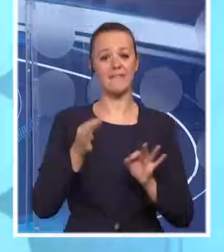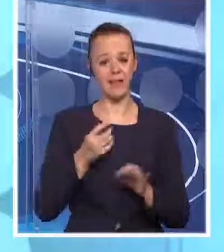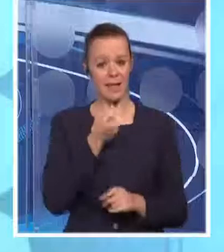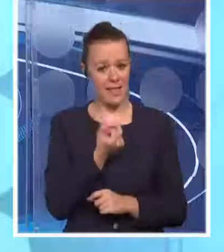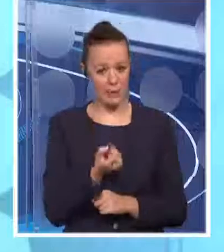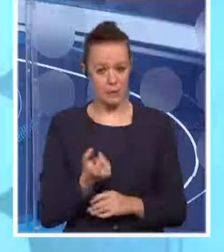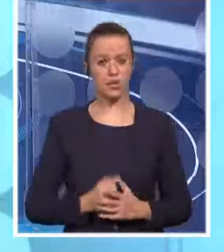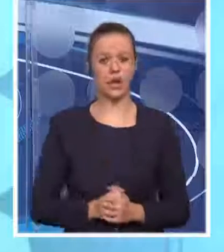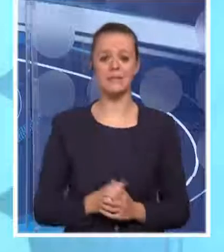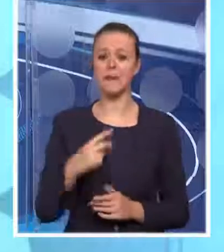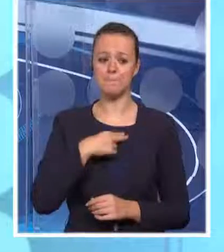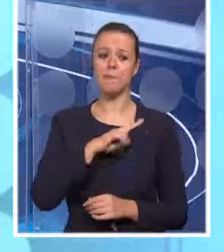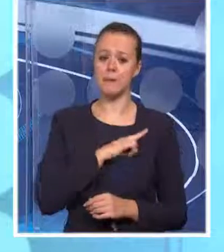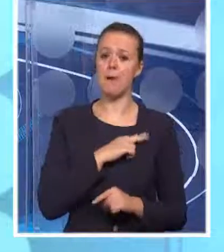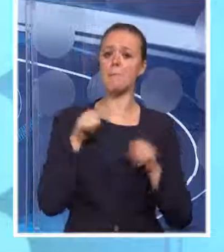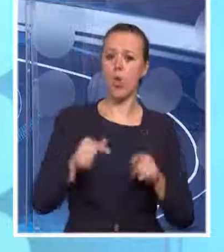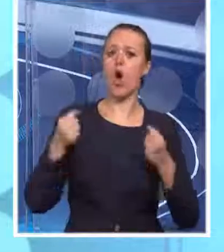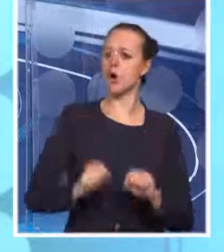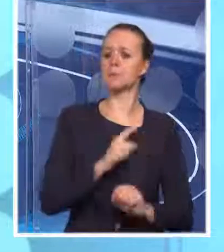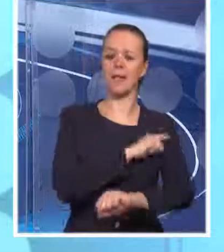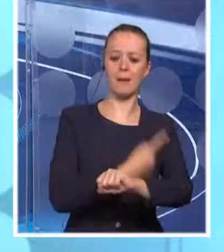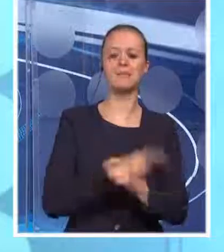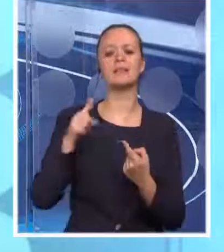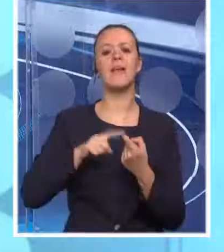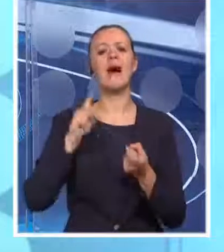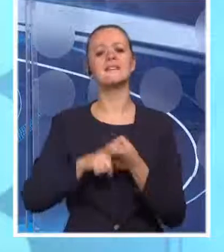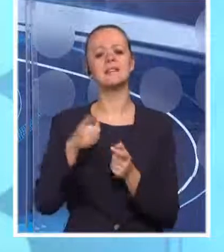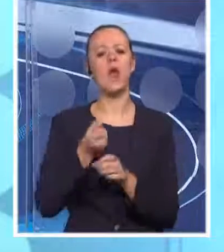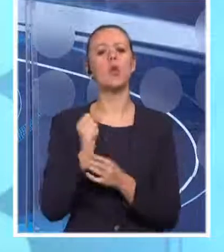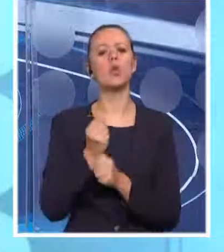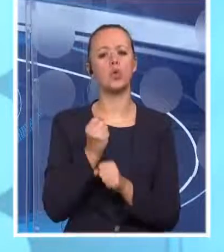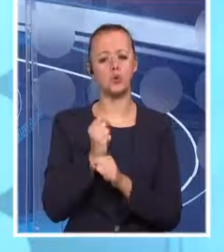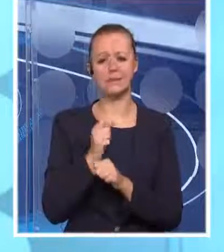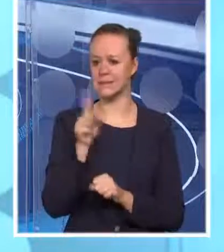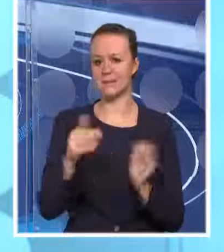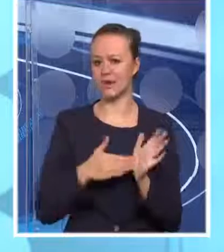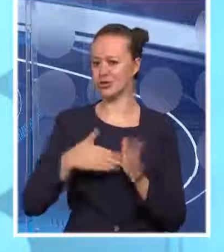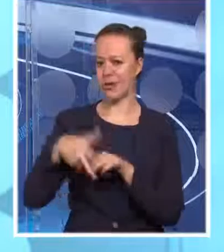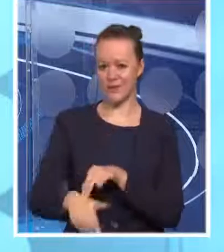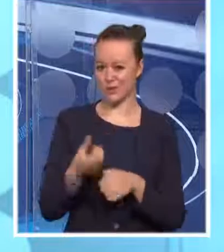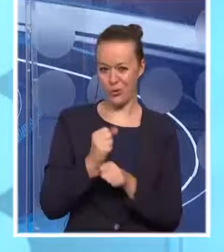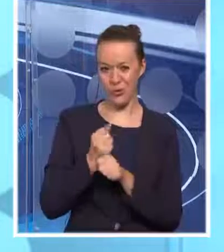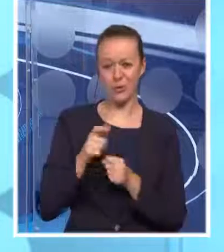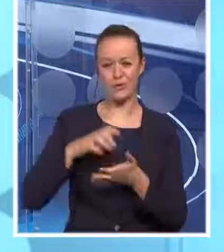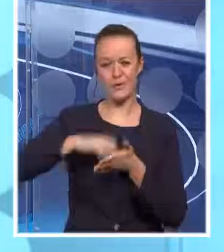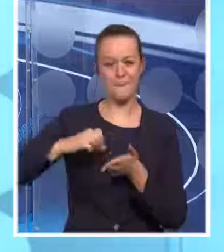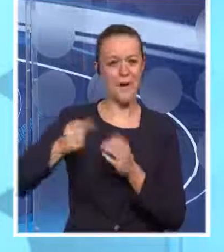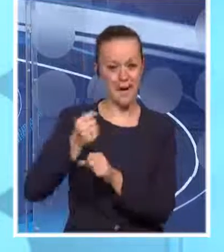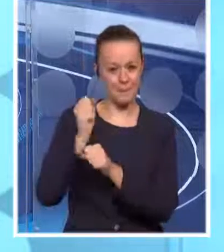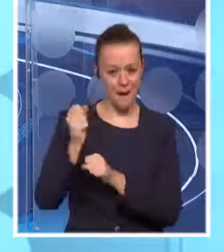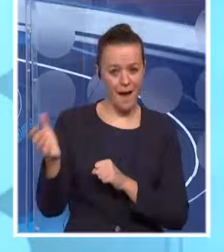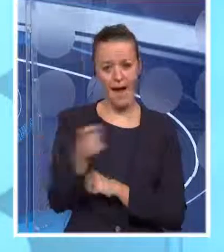imamo ozbiljan kapacitet ove godine. Što tiče kukuruza, nije još berba kukuruza gotova. Ona je jedno